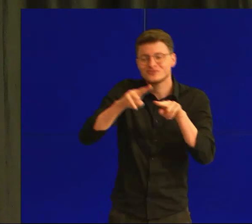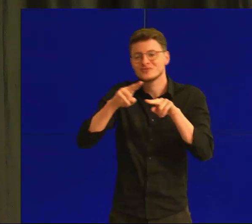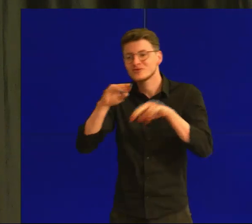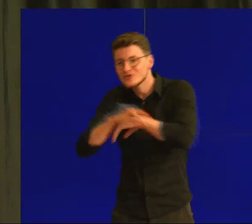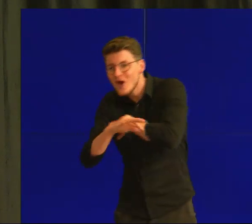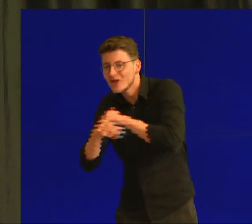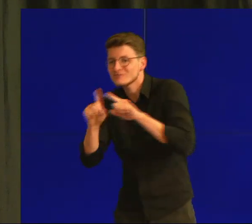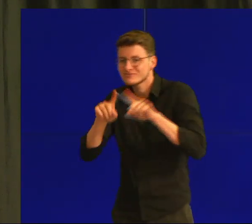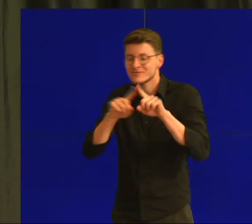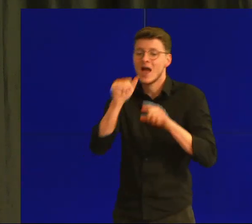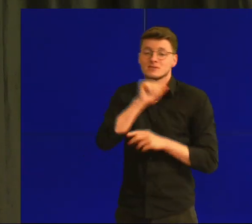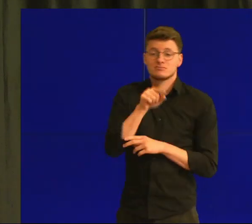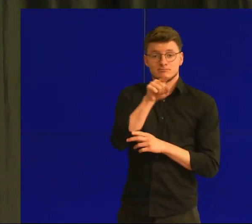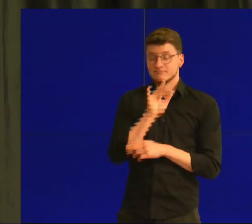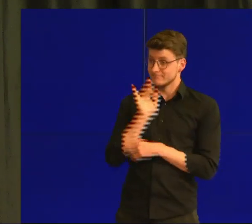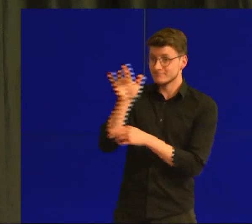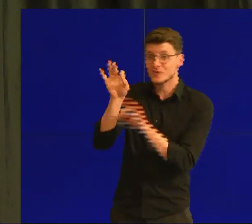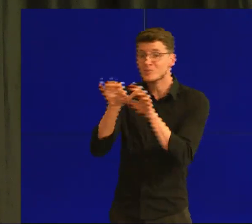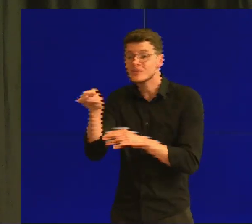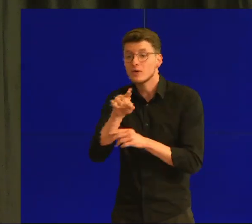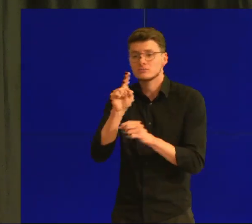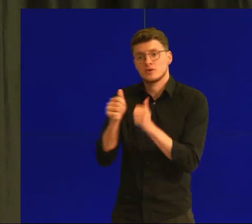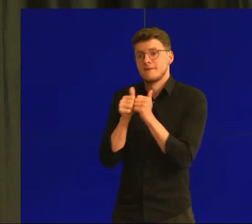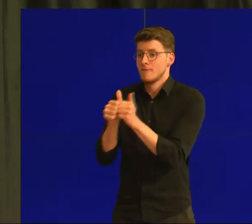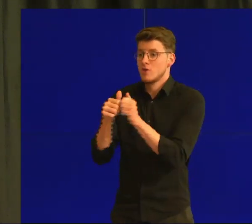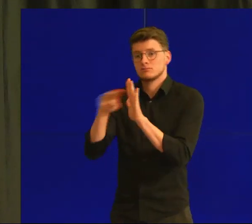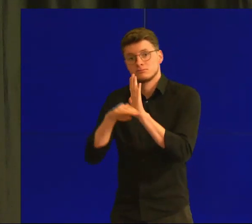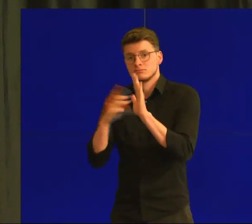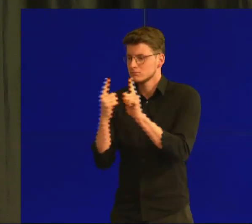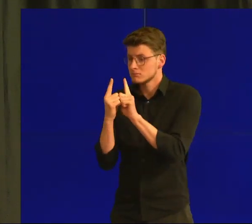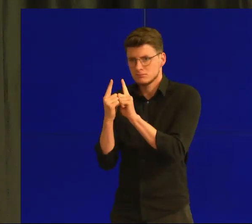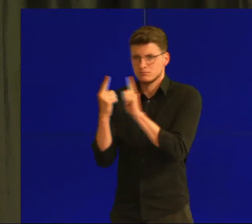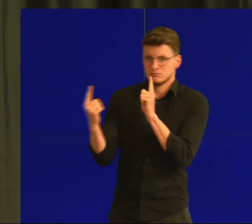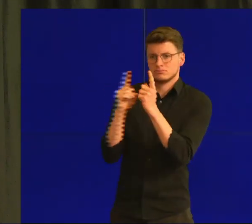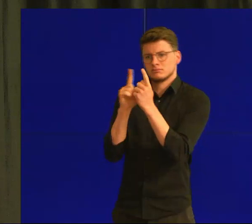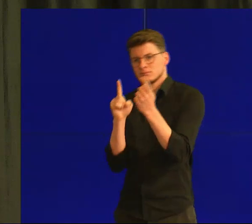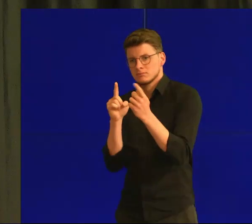des raisons d'être confiants